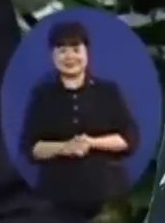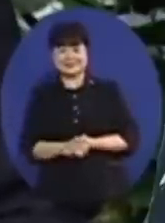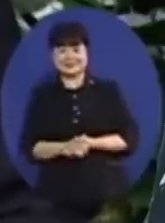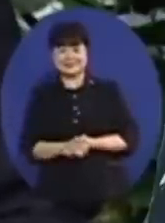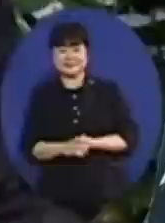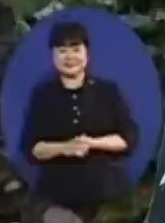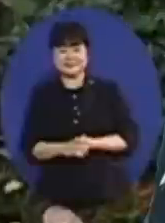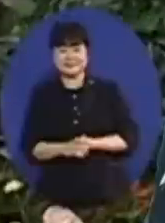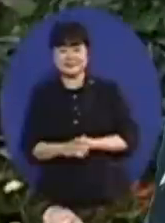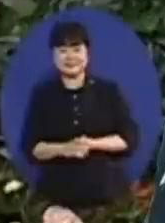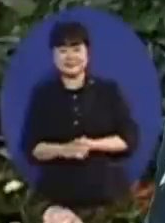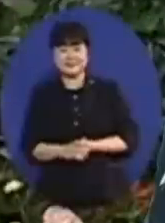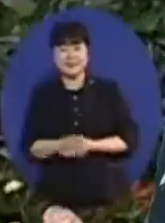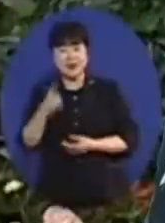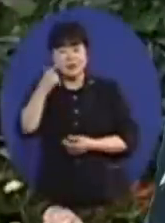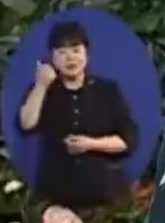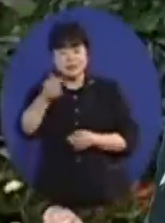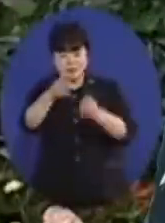생각과